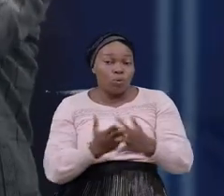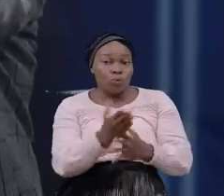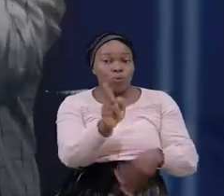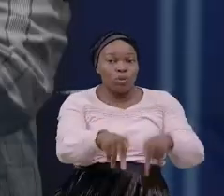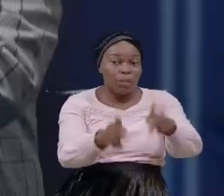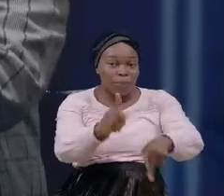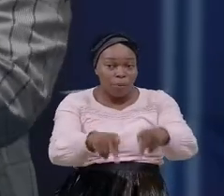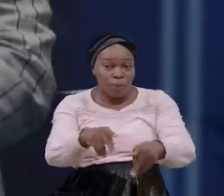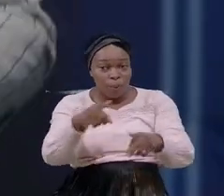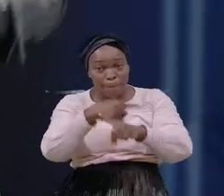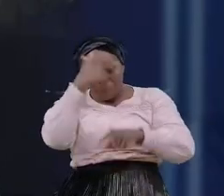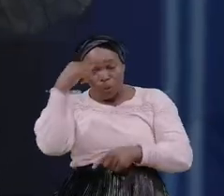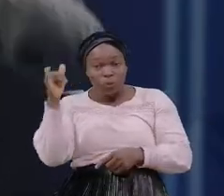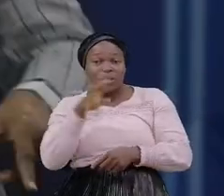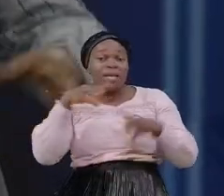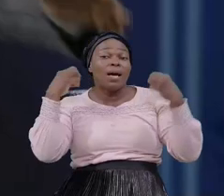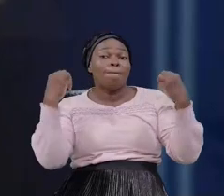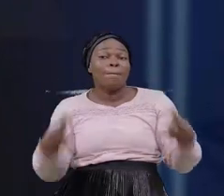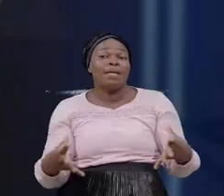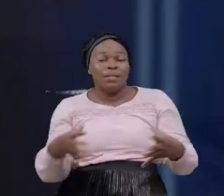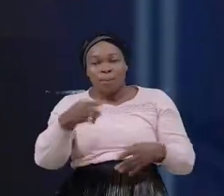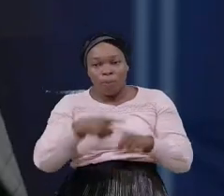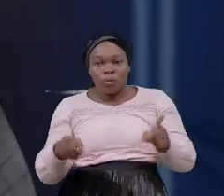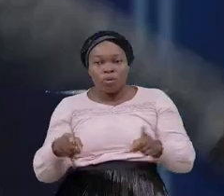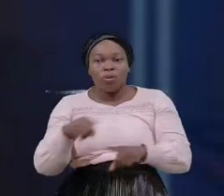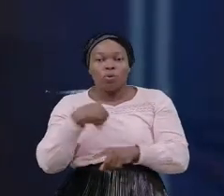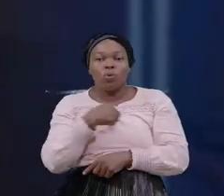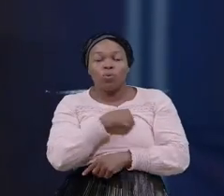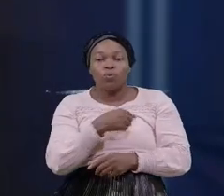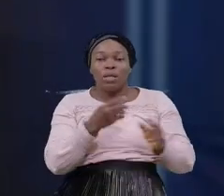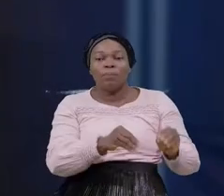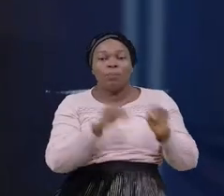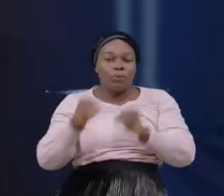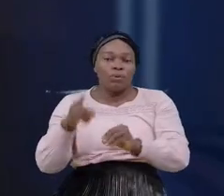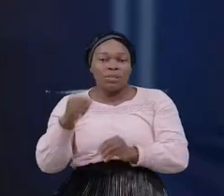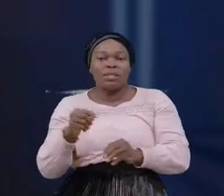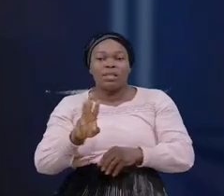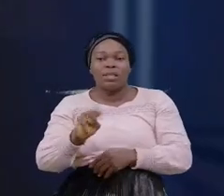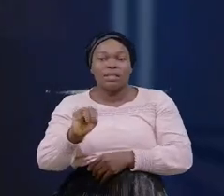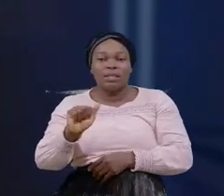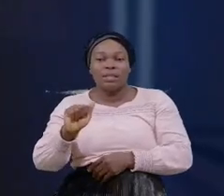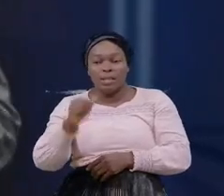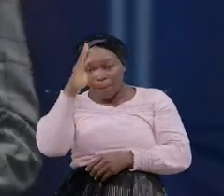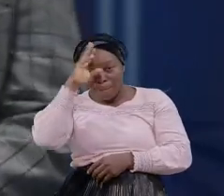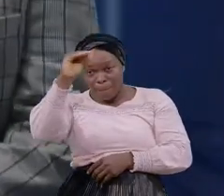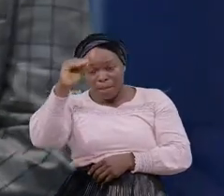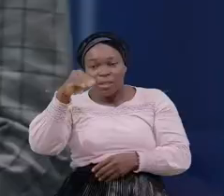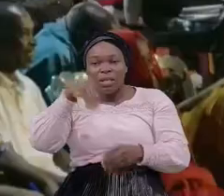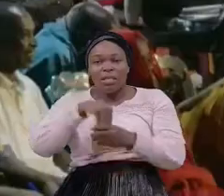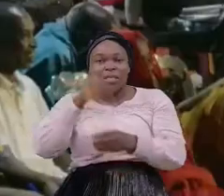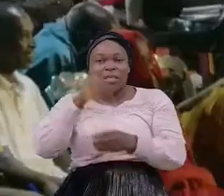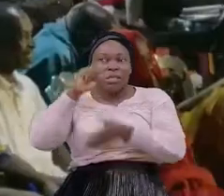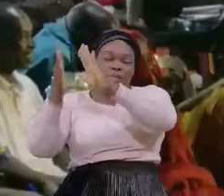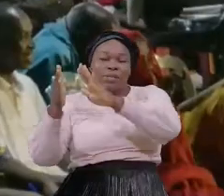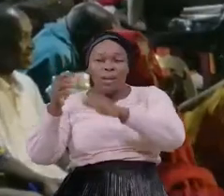la foule, nous sommes montés dès que nous avons fait descendre l'homme en sa présence, il y aura la puissance. Ce soir,